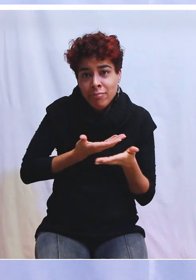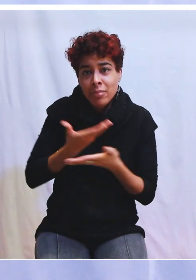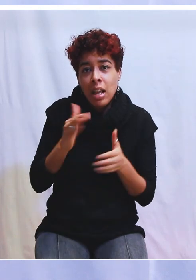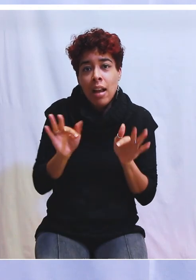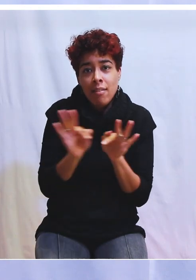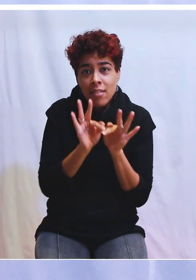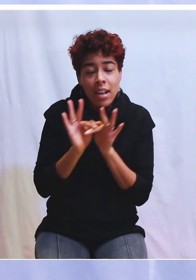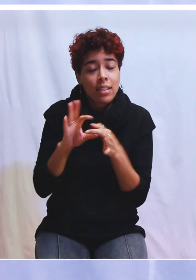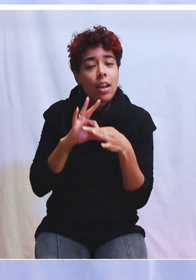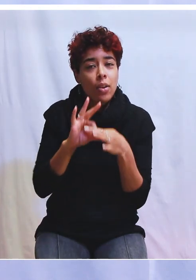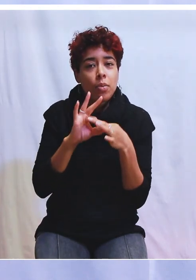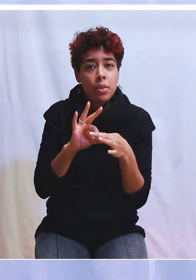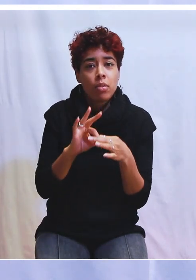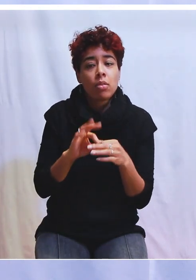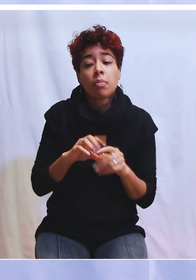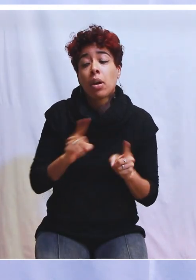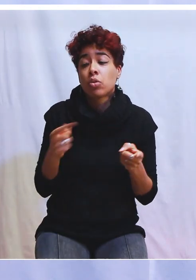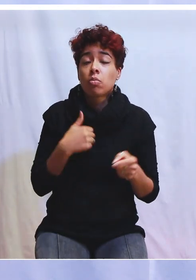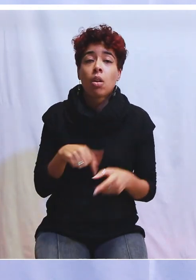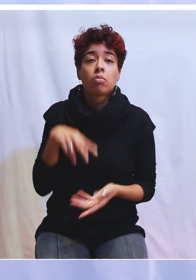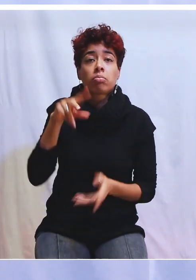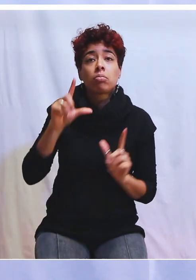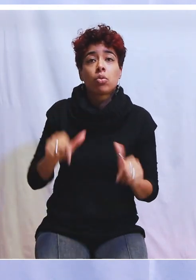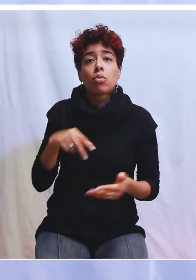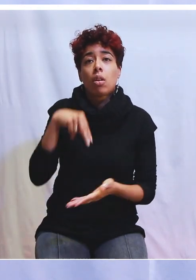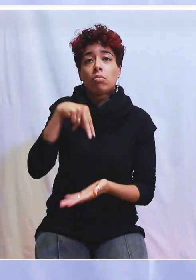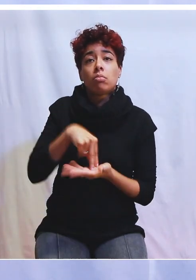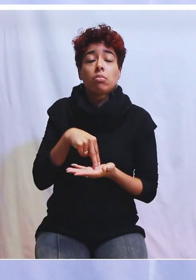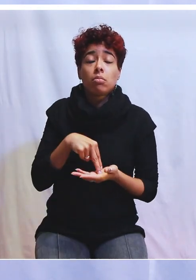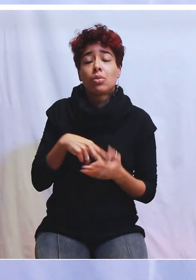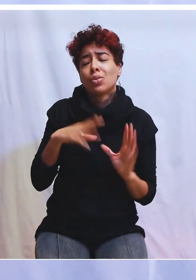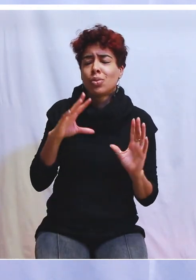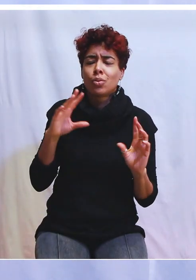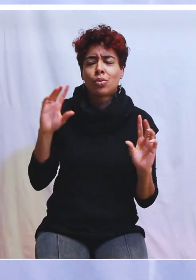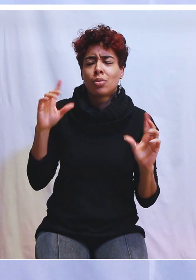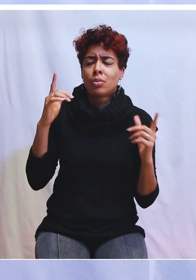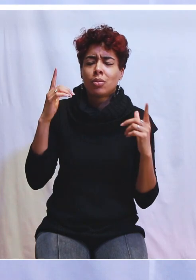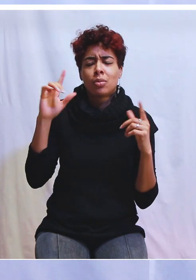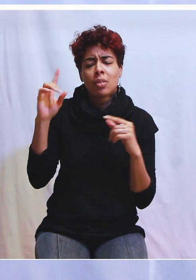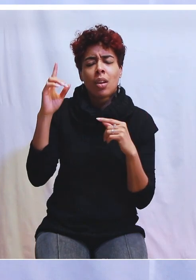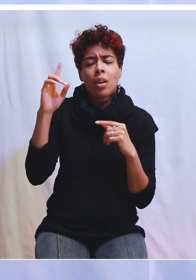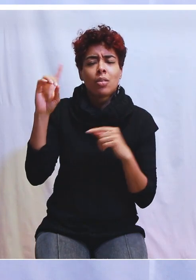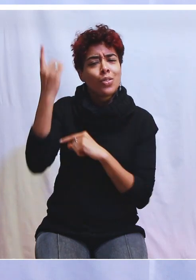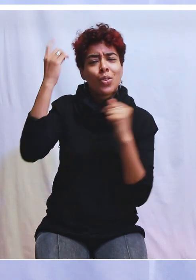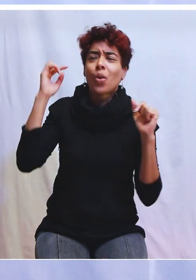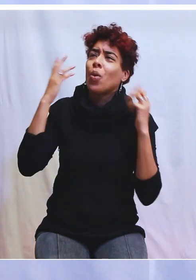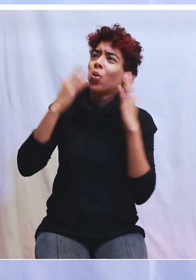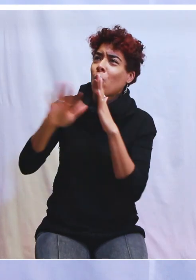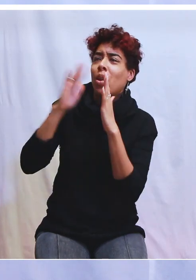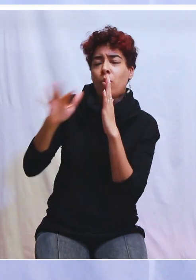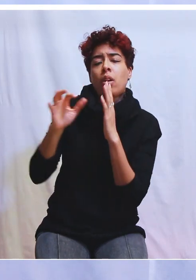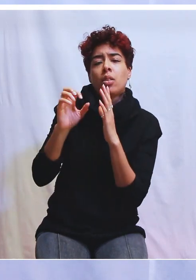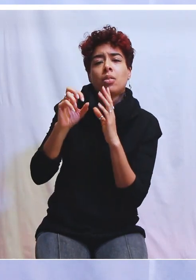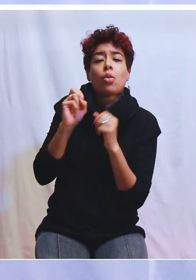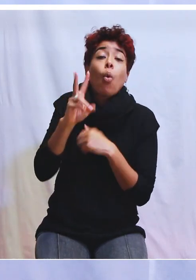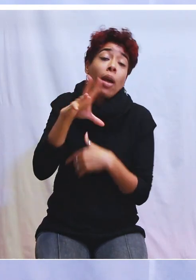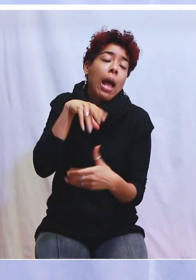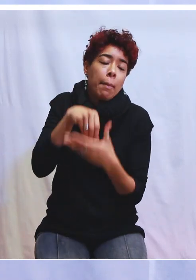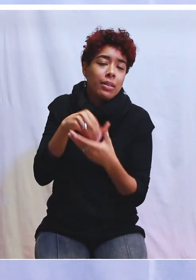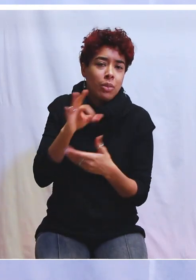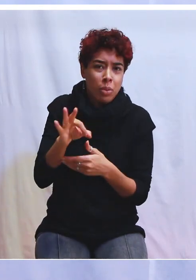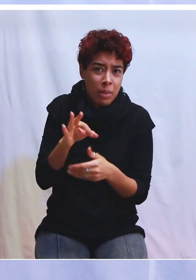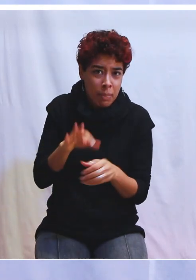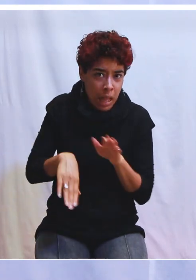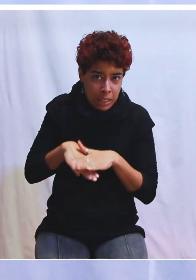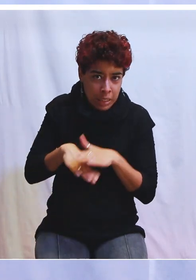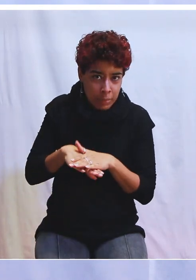La communion fraternelle, c'est pas se tenir dans un endroit et puis simplement louer Dieu ensemble. Oui, ça en fait partie, mais ça ne se limite pas à ça. Nous sommes le